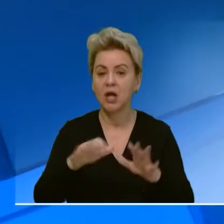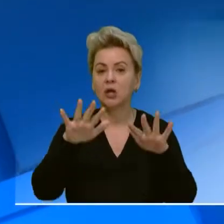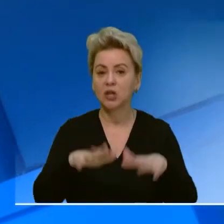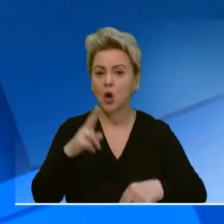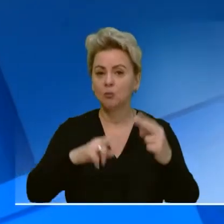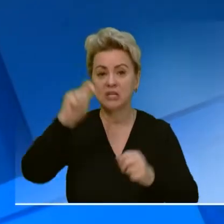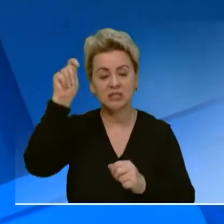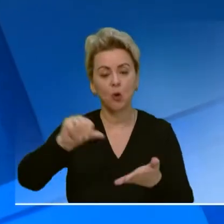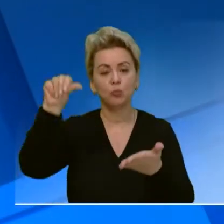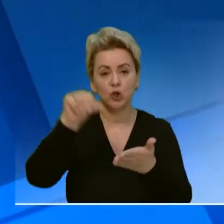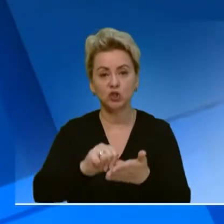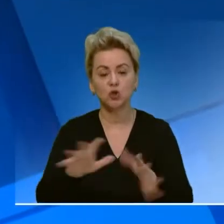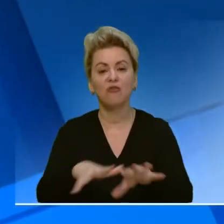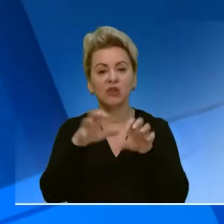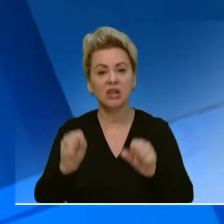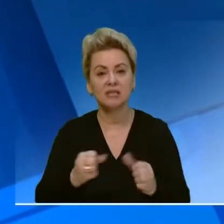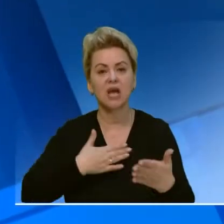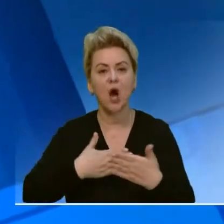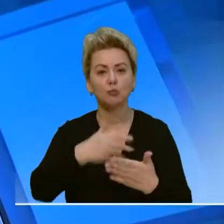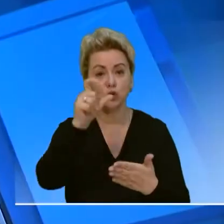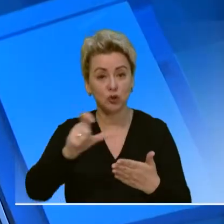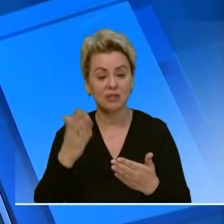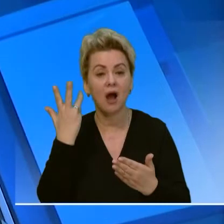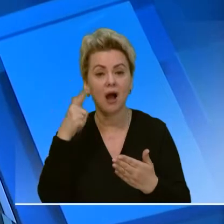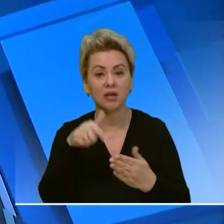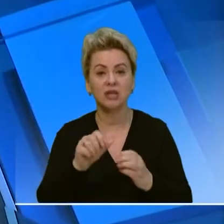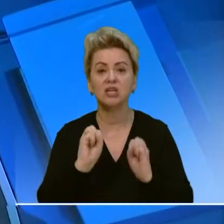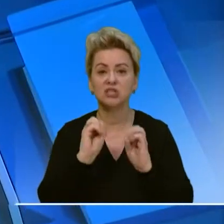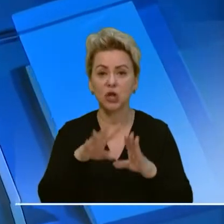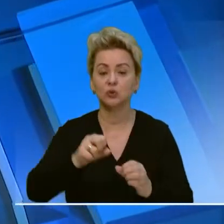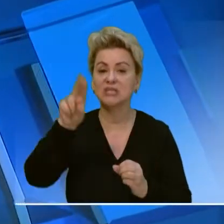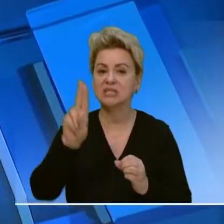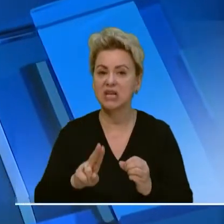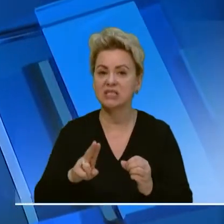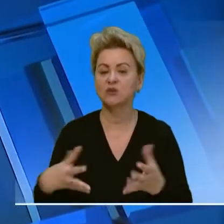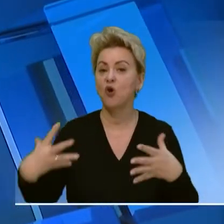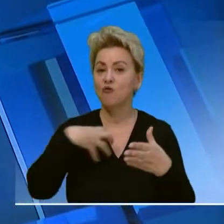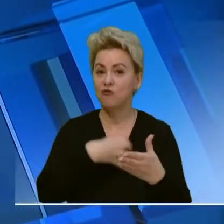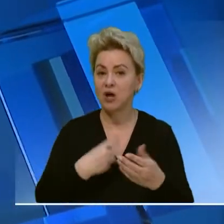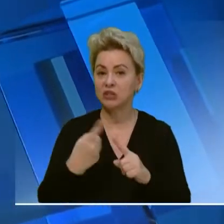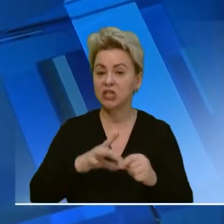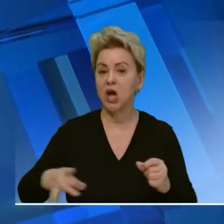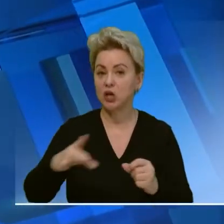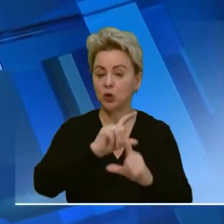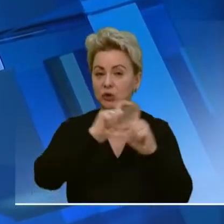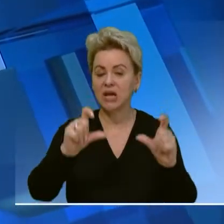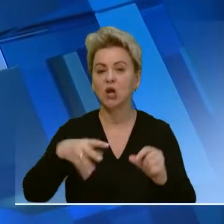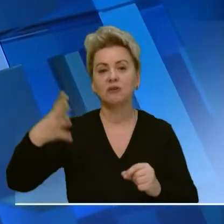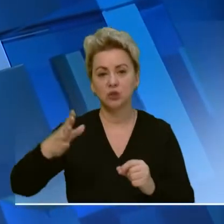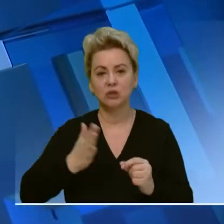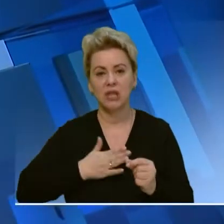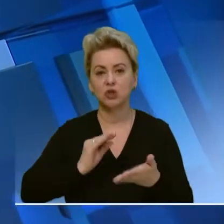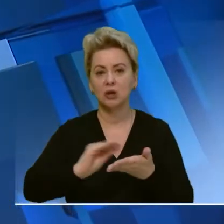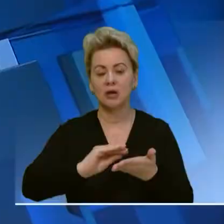место стройки приехали представители власти и общественности, когда сдадут социально значимый для региона объект. В сюжете